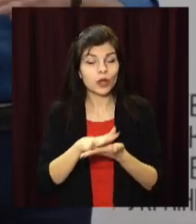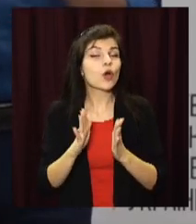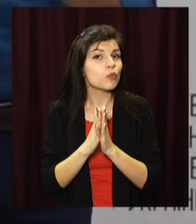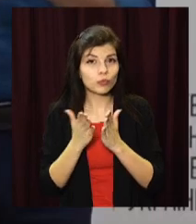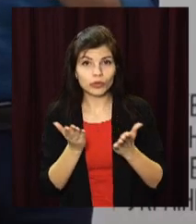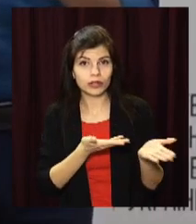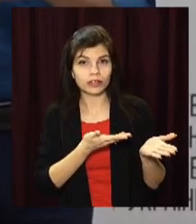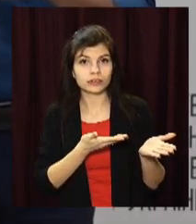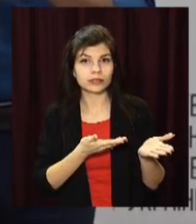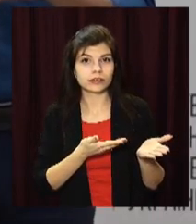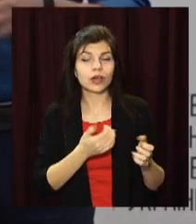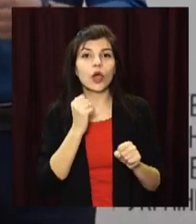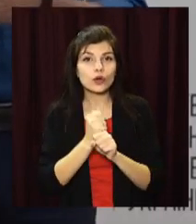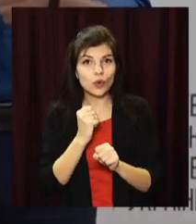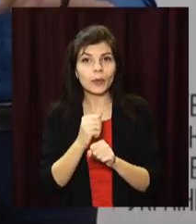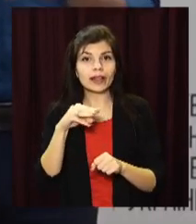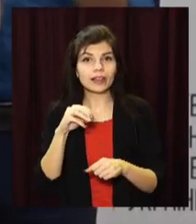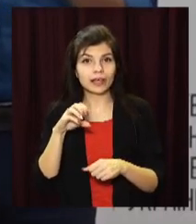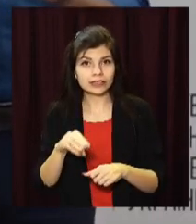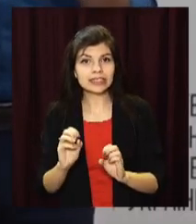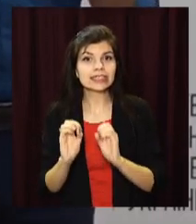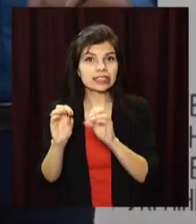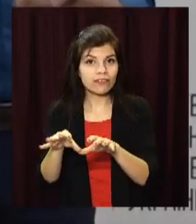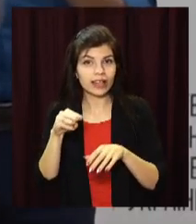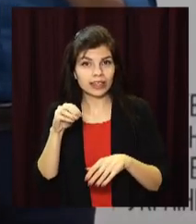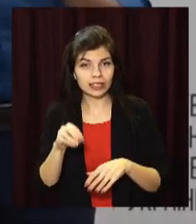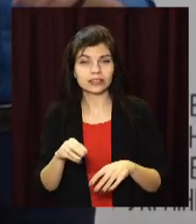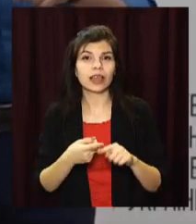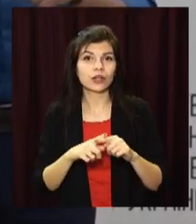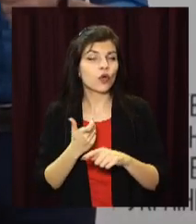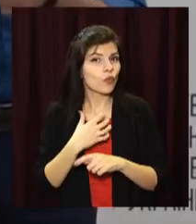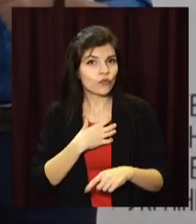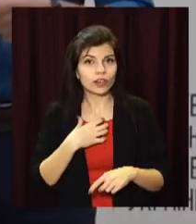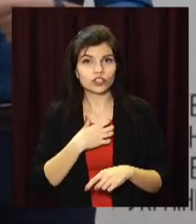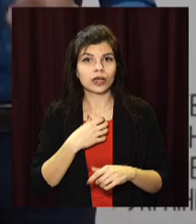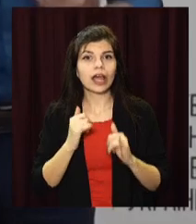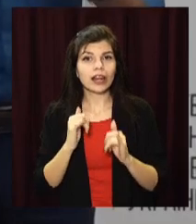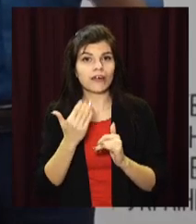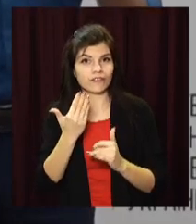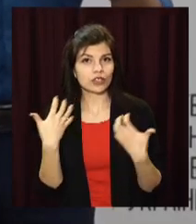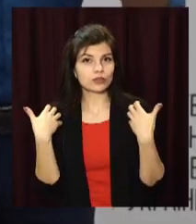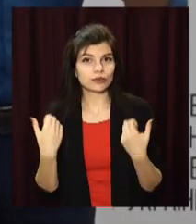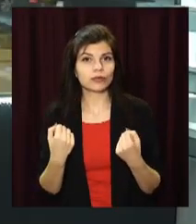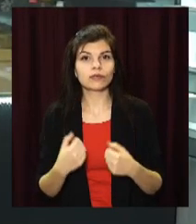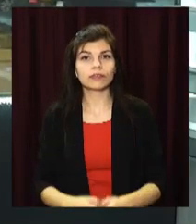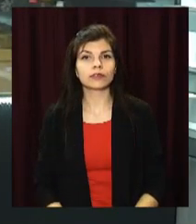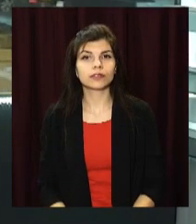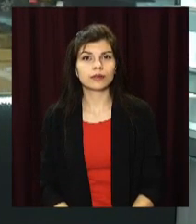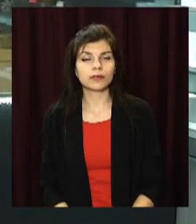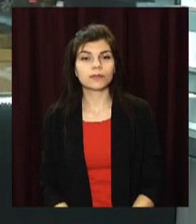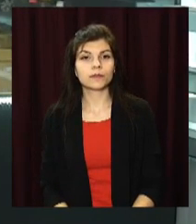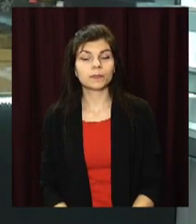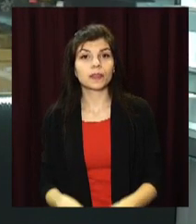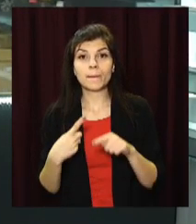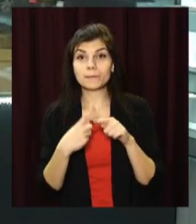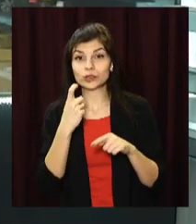ласка, робіть тести, здавайте тести. Це дуже важливо заради вашого здоров'я.